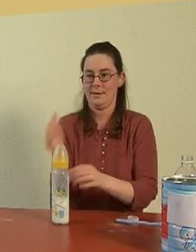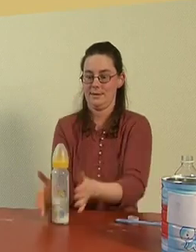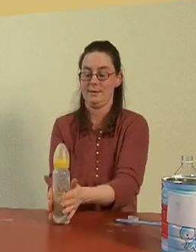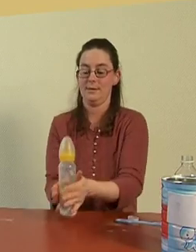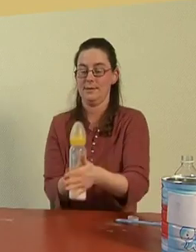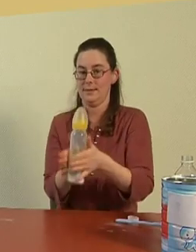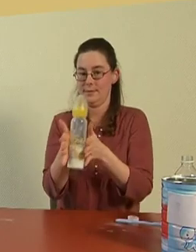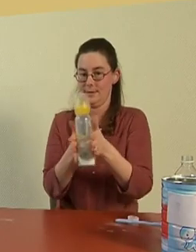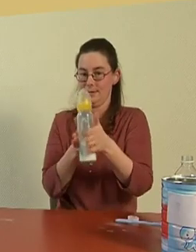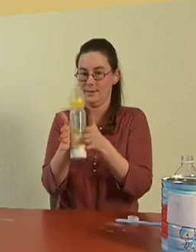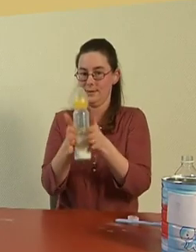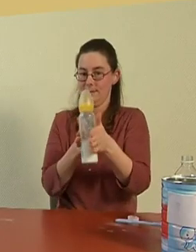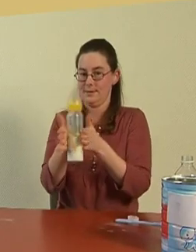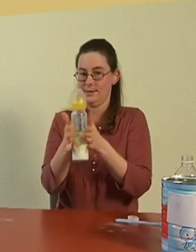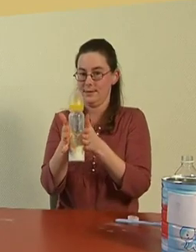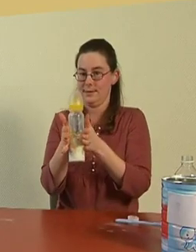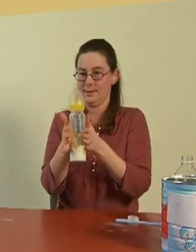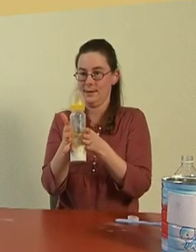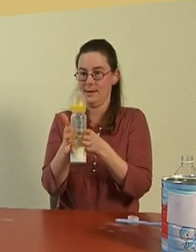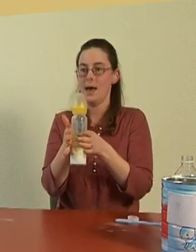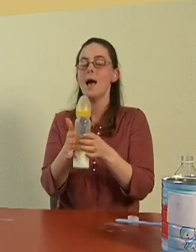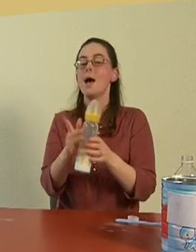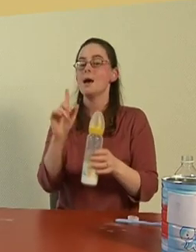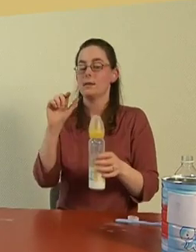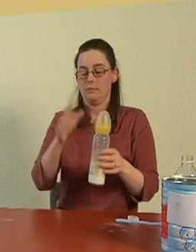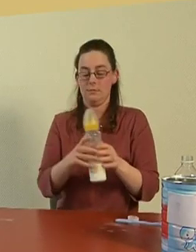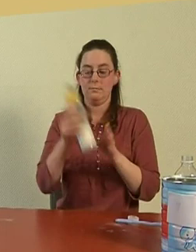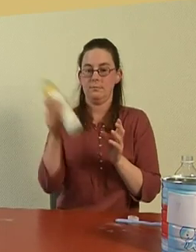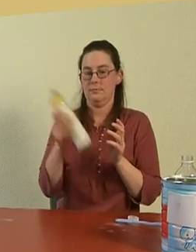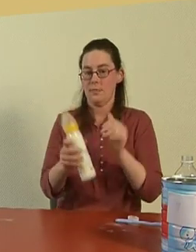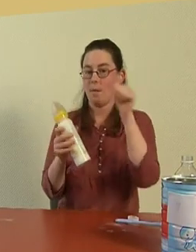Alors, le premier conseil à donner est de faire ce mouvement-là.